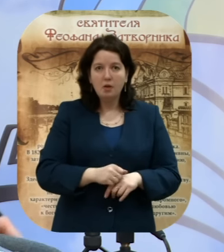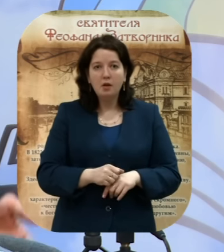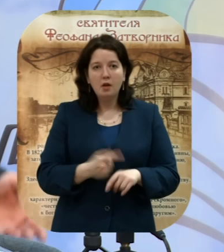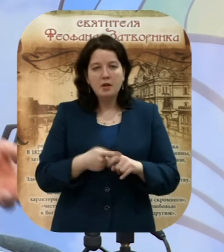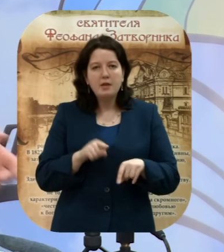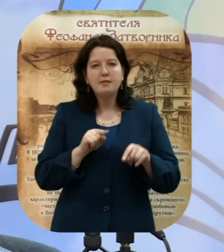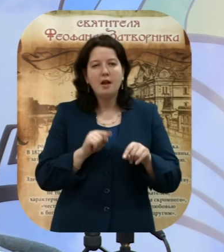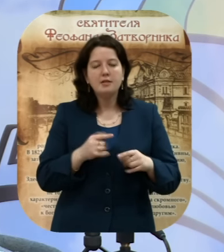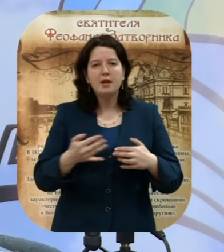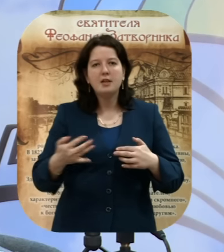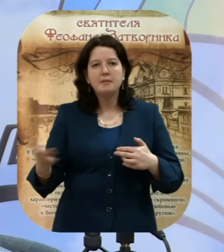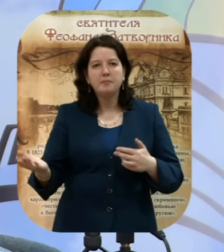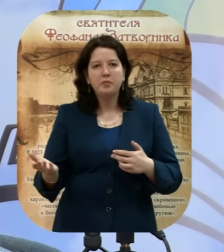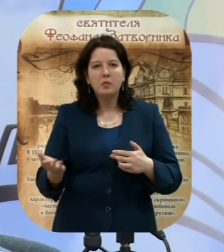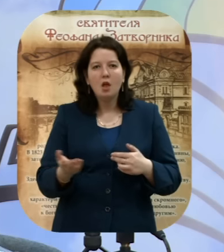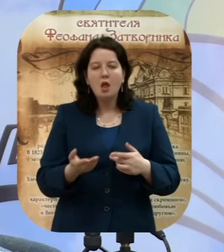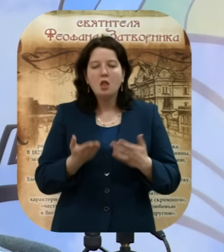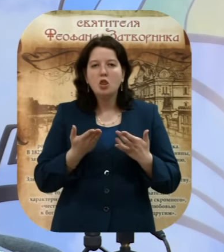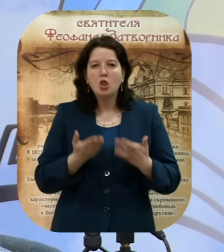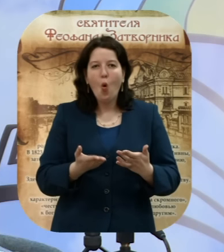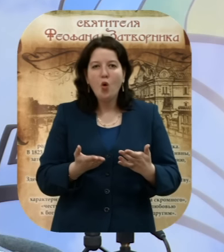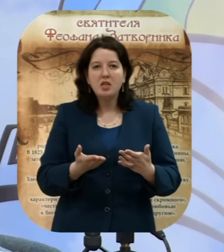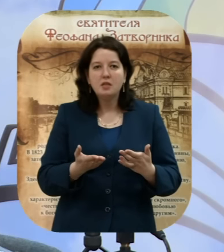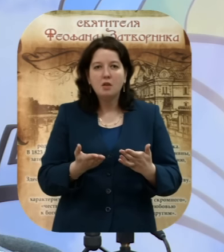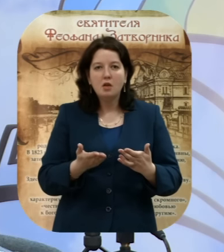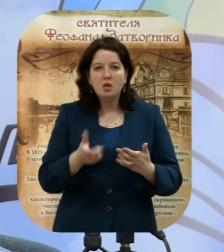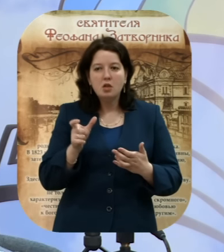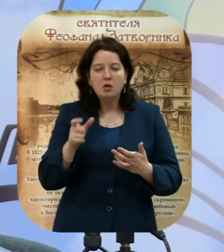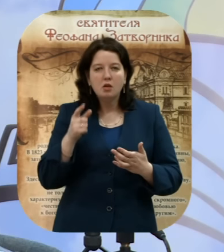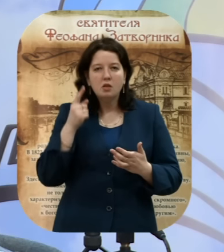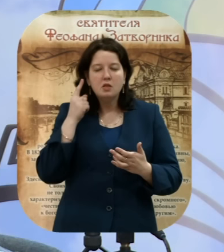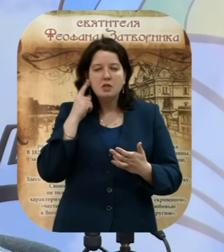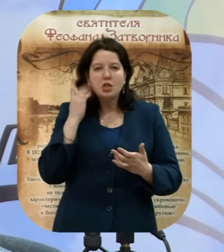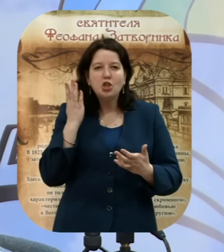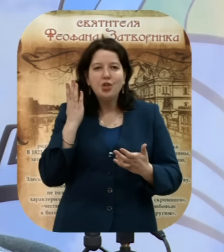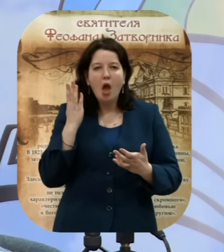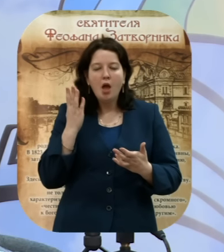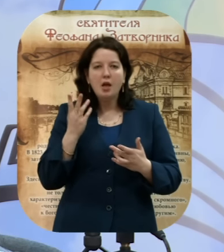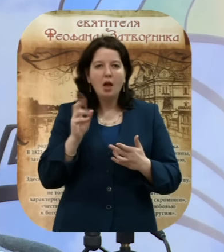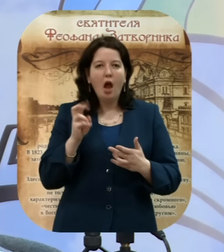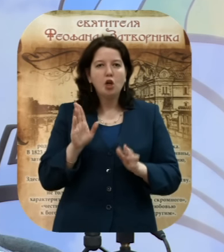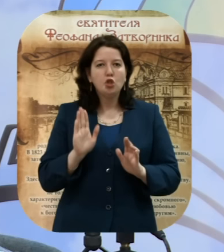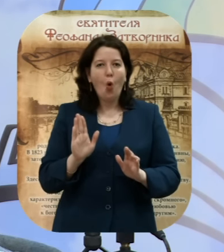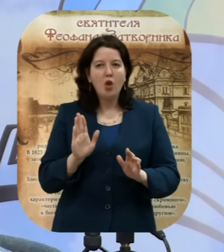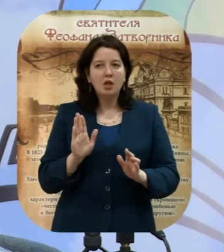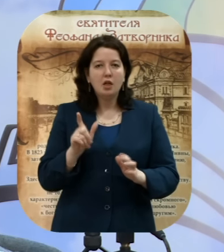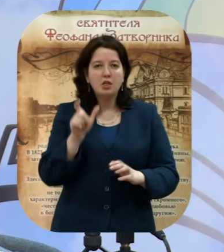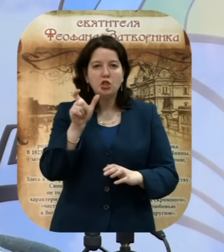И так далее. То есть... Вы слышите? Как только я